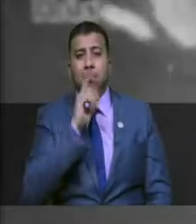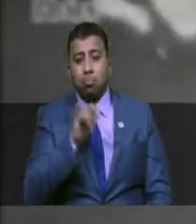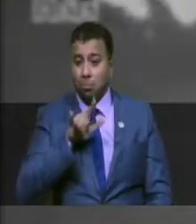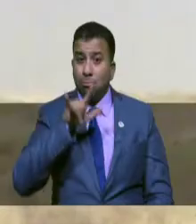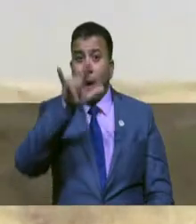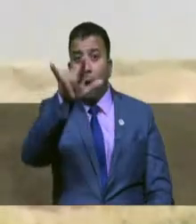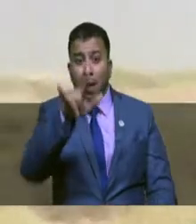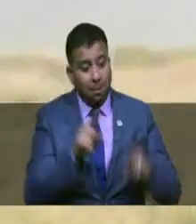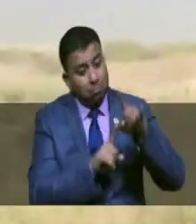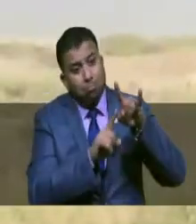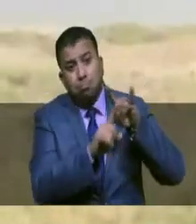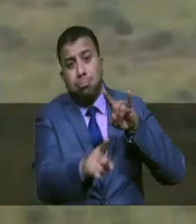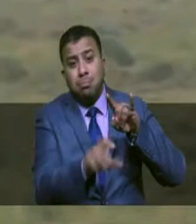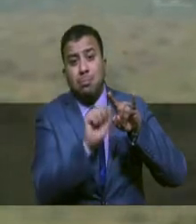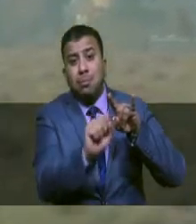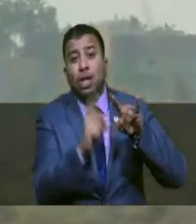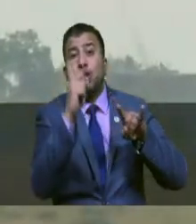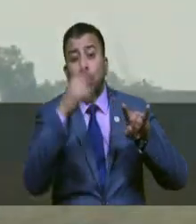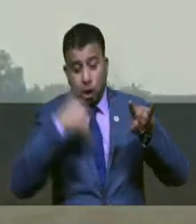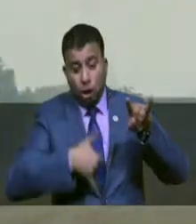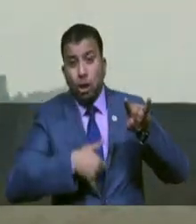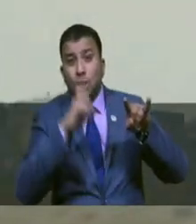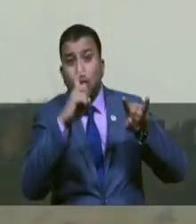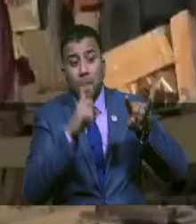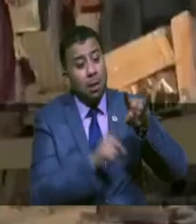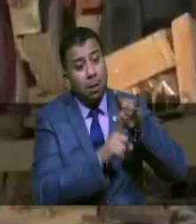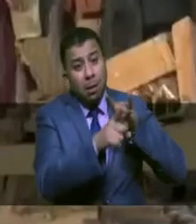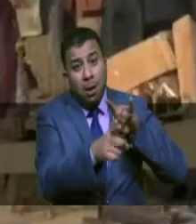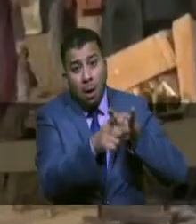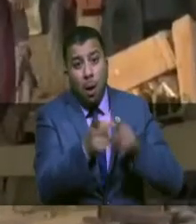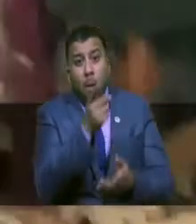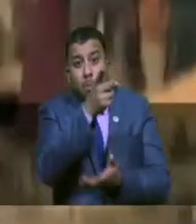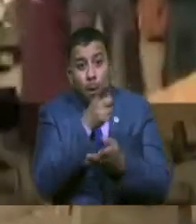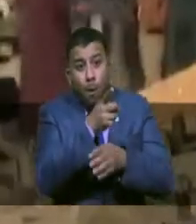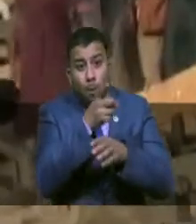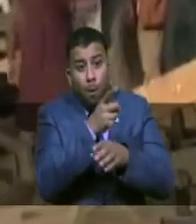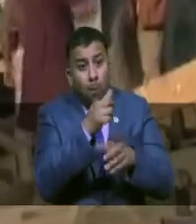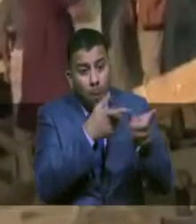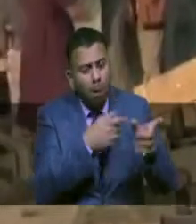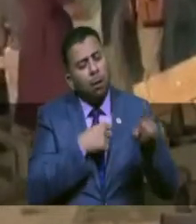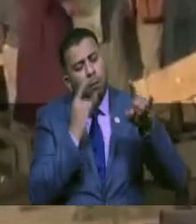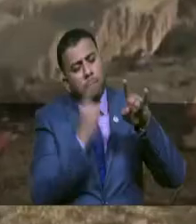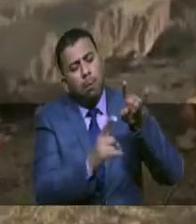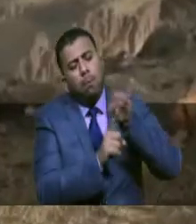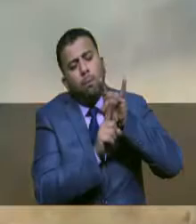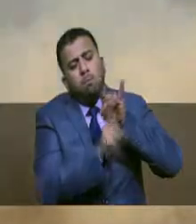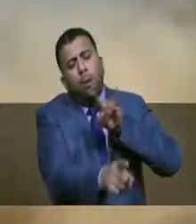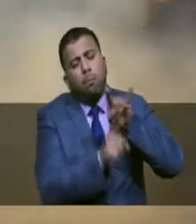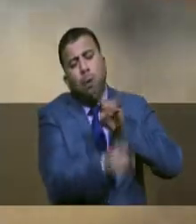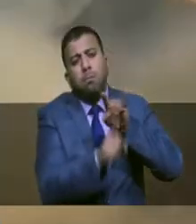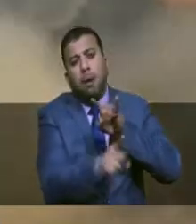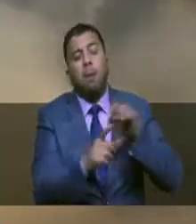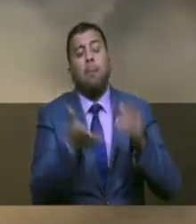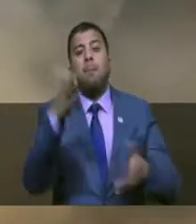التحالف العربي موكباً للميليشيات بالمحافظة محملاً بالذخائر ما أدى لتدميره ومقتل جميع